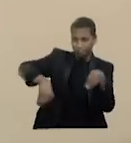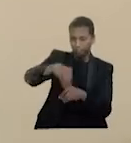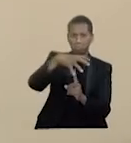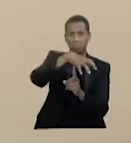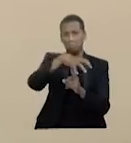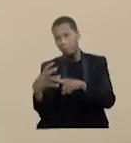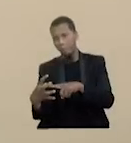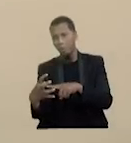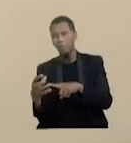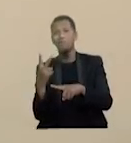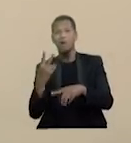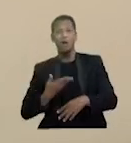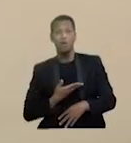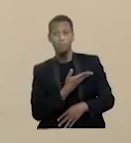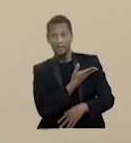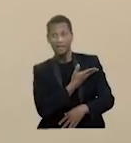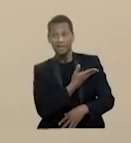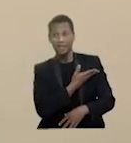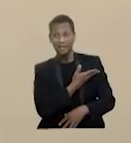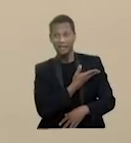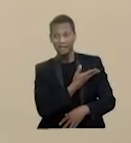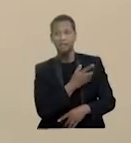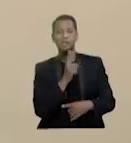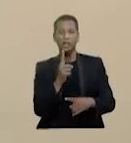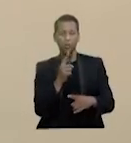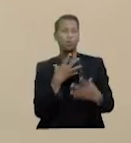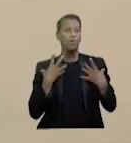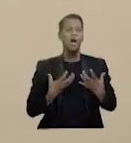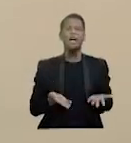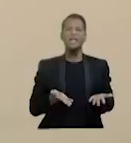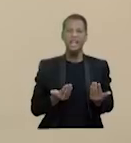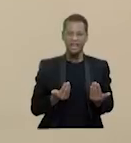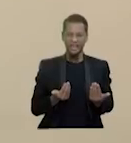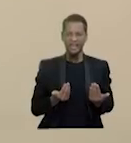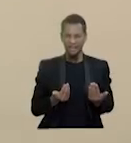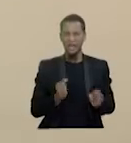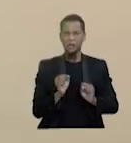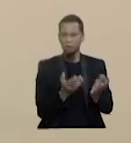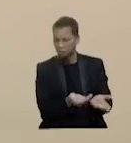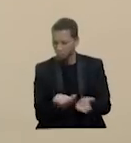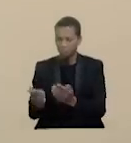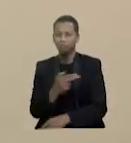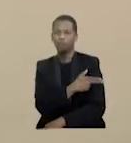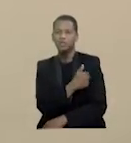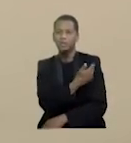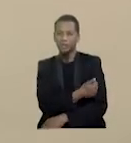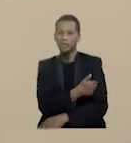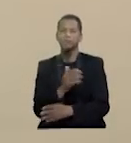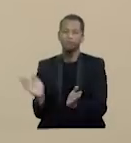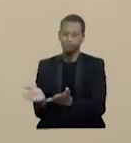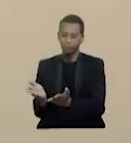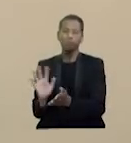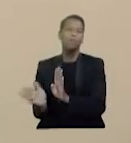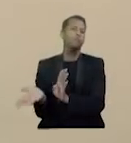itu pun hanya lecet-lecet kecil. Setelah dibawa ke puskesmas, langsung bisa dibawa pulang. Ya,